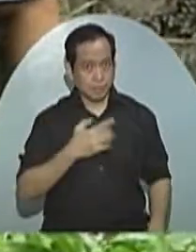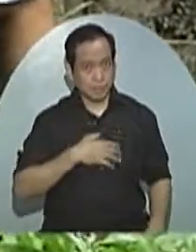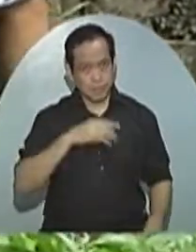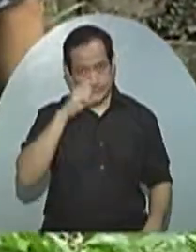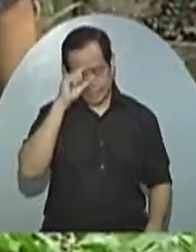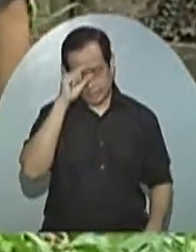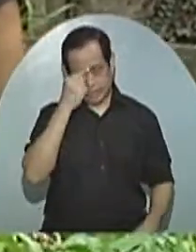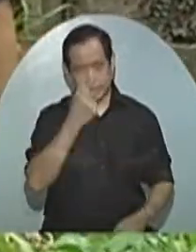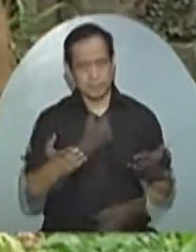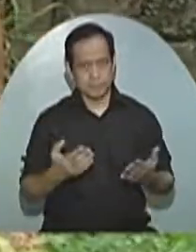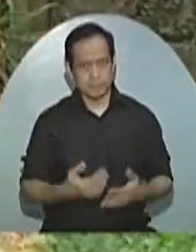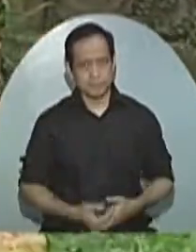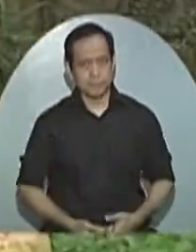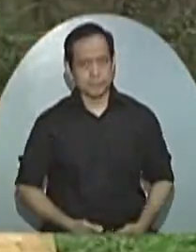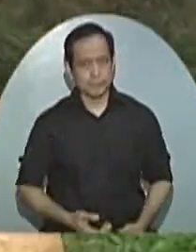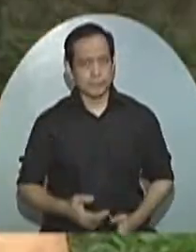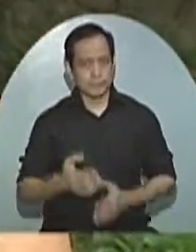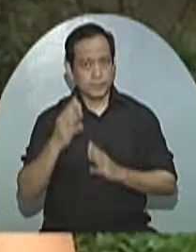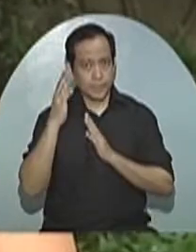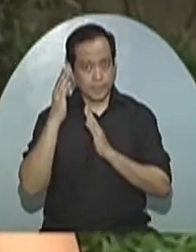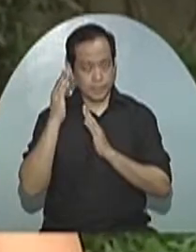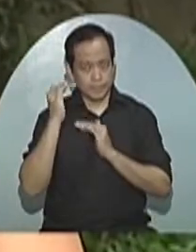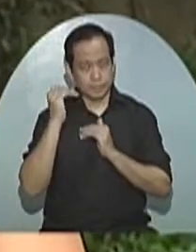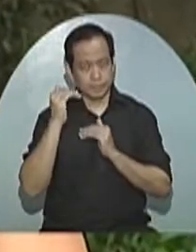si Precious. Sana po